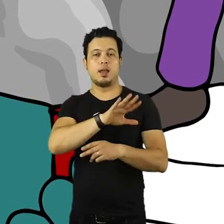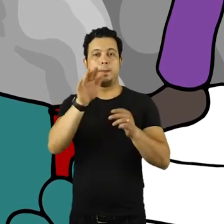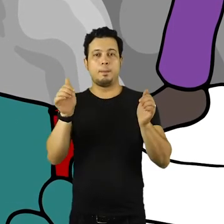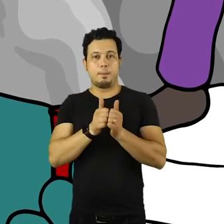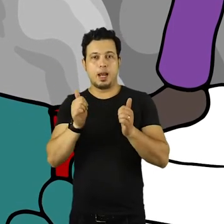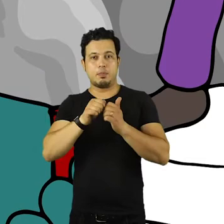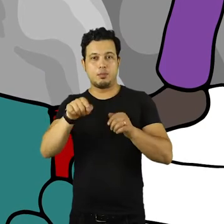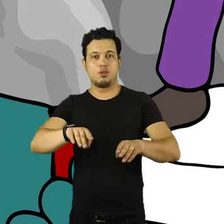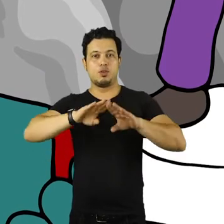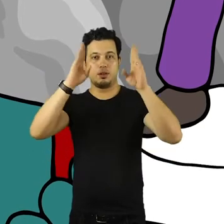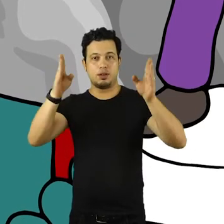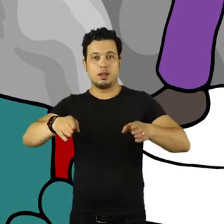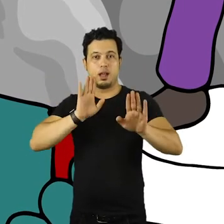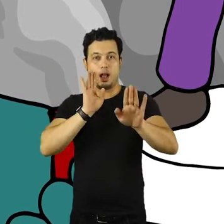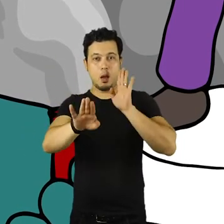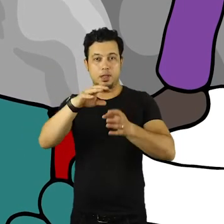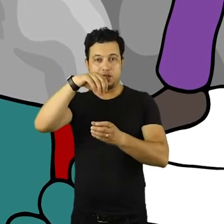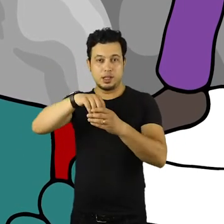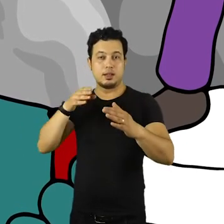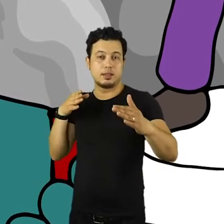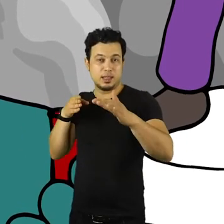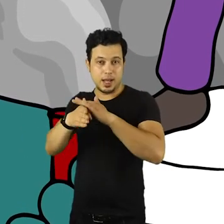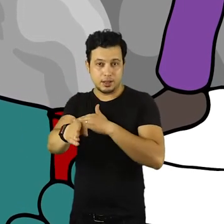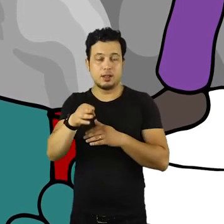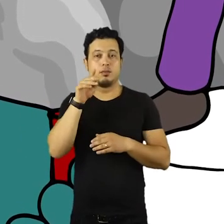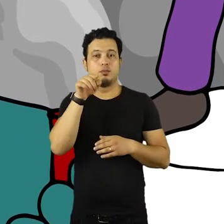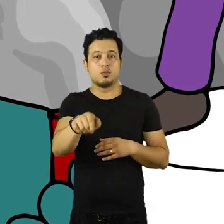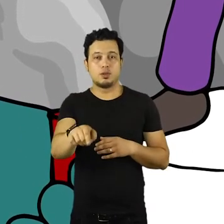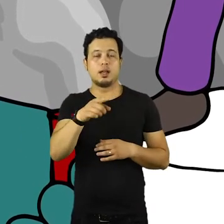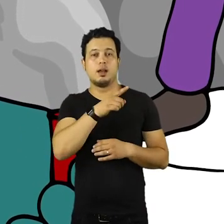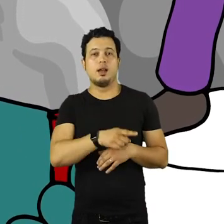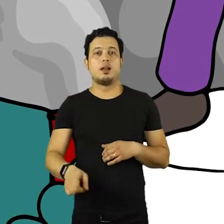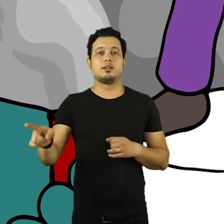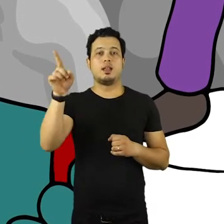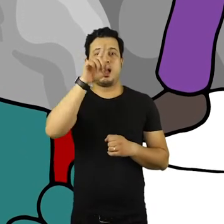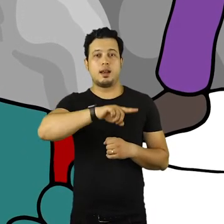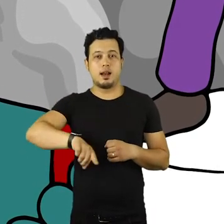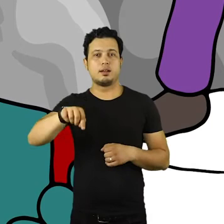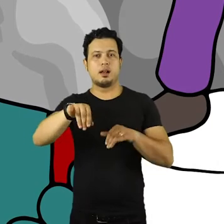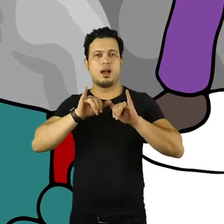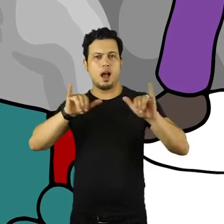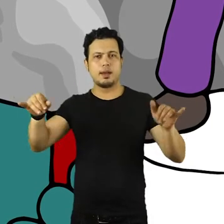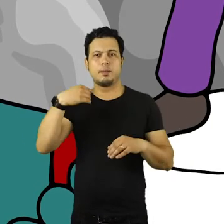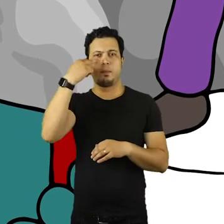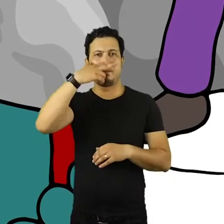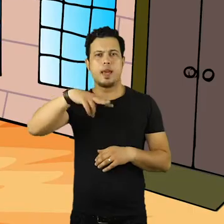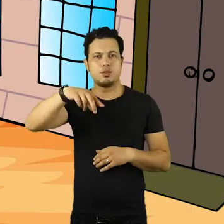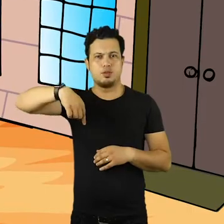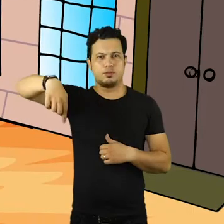Hep birlikte kapıdan geçtiler. Kapıdan geçerken sanki daireler çizerek aşağı doğru